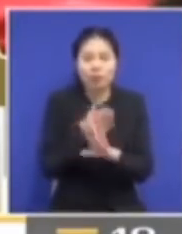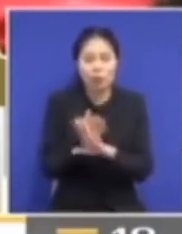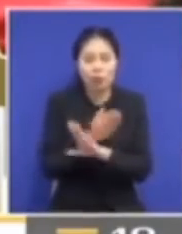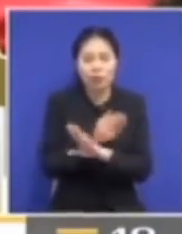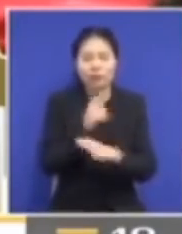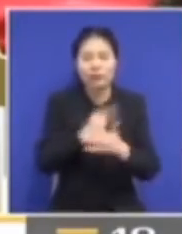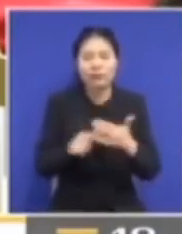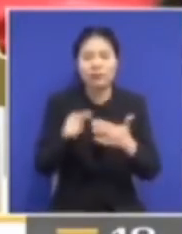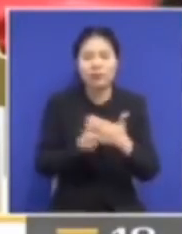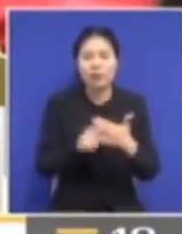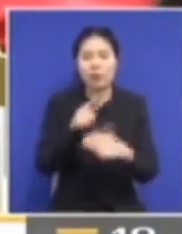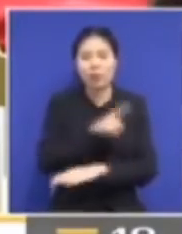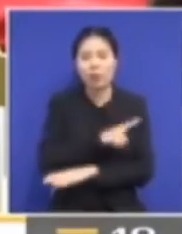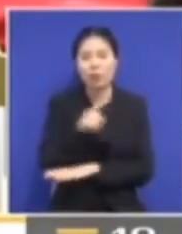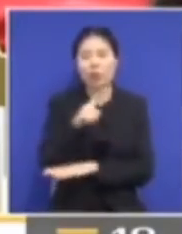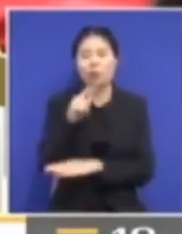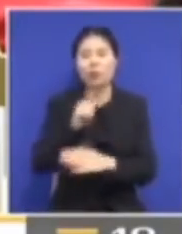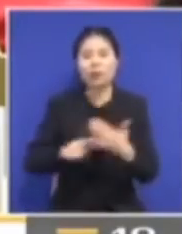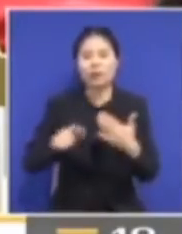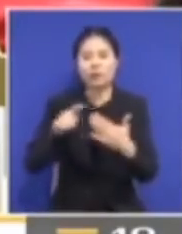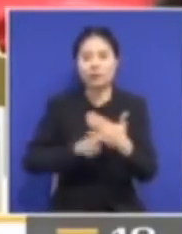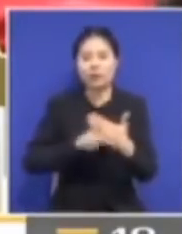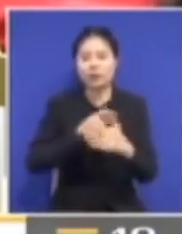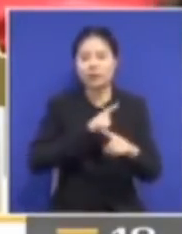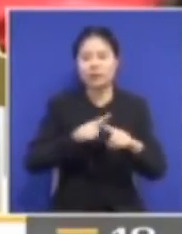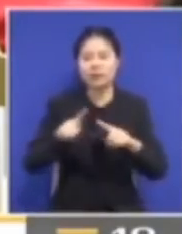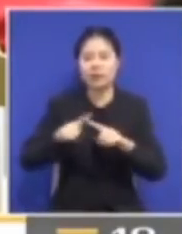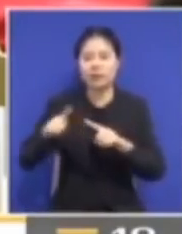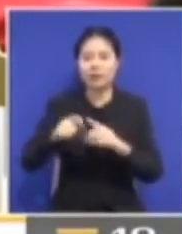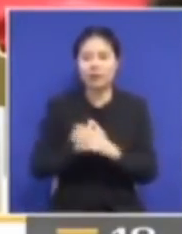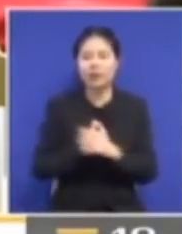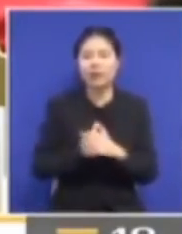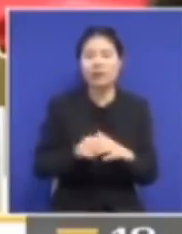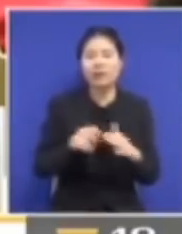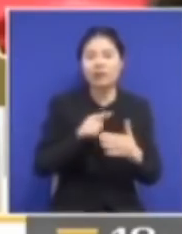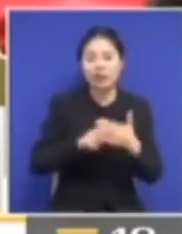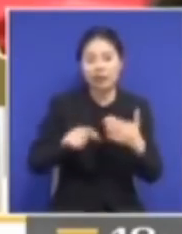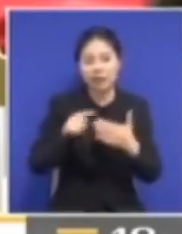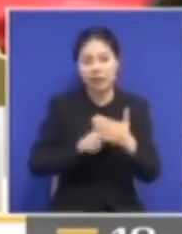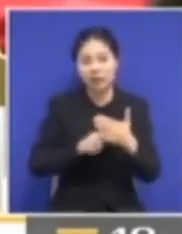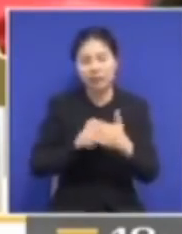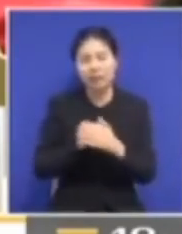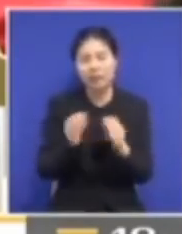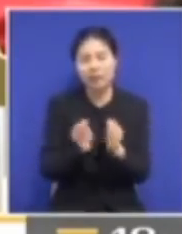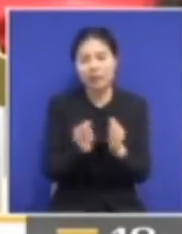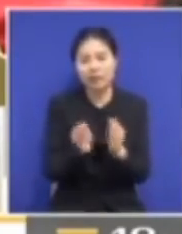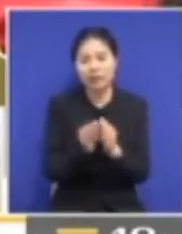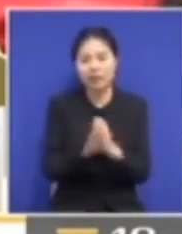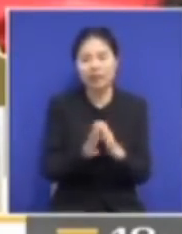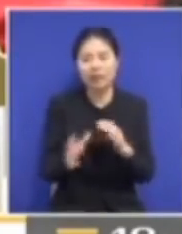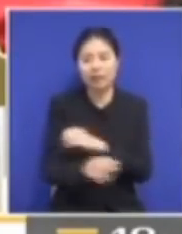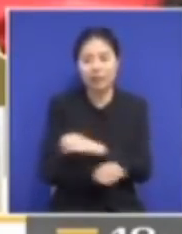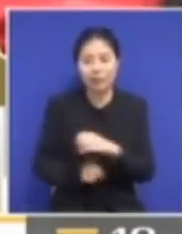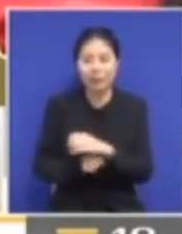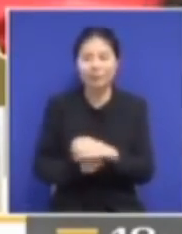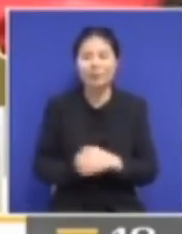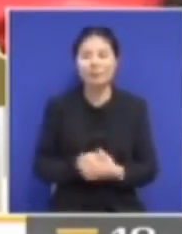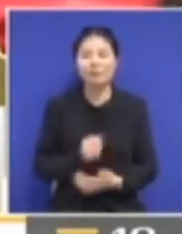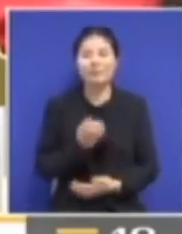งวันเลือกตั้งแล้วก็หลังเลือกตั้งนะยังขโมยคะแนนผมไปอีก อันนี้คงไม่เกี่ยวนะครับ นะ